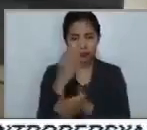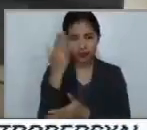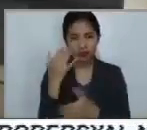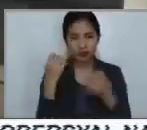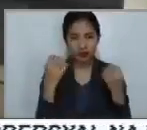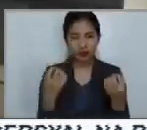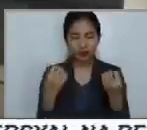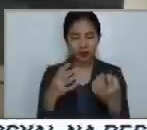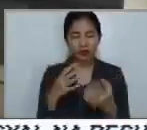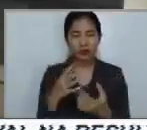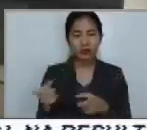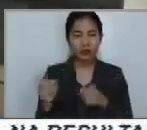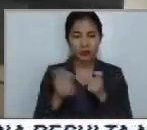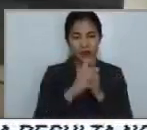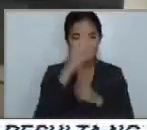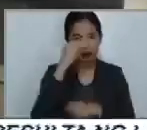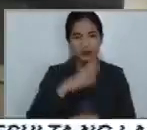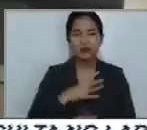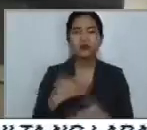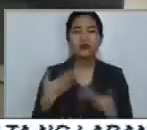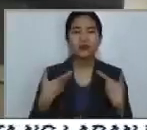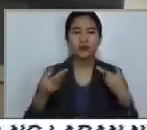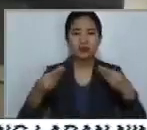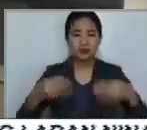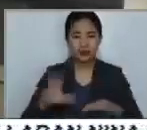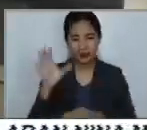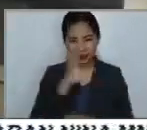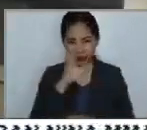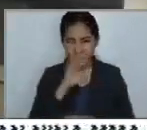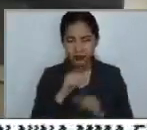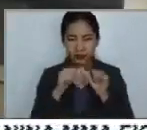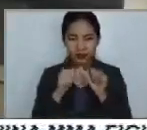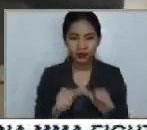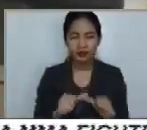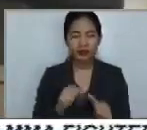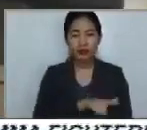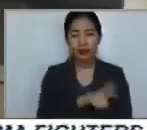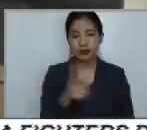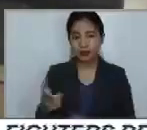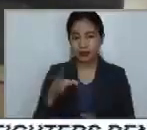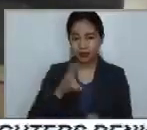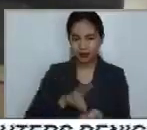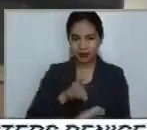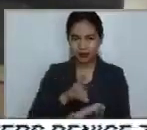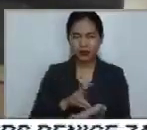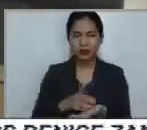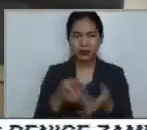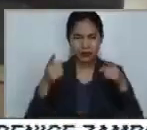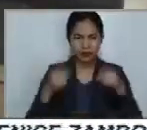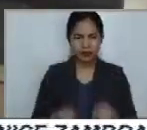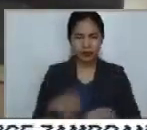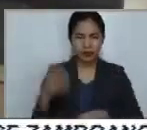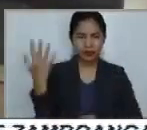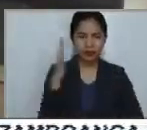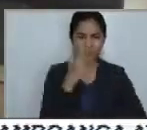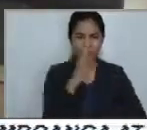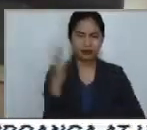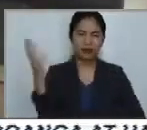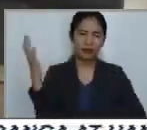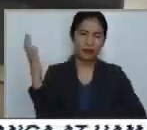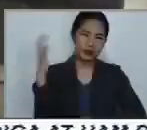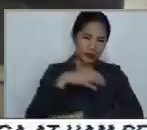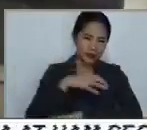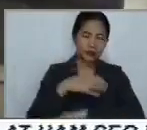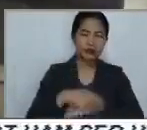Matagumpay na nailika sa mga tauhan ng Philippine Coast Guard Station Western Leyte ang 6 na pamilya na apektado ng pagbaha